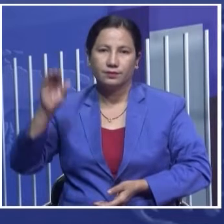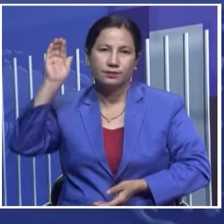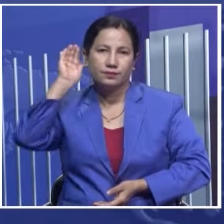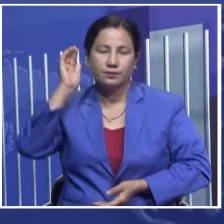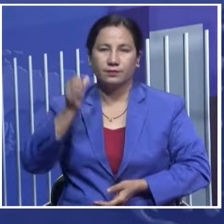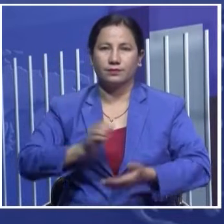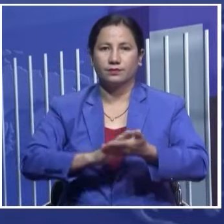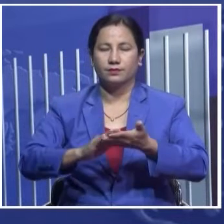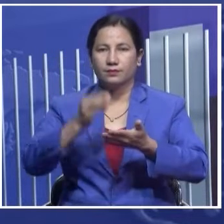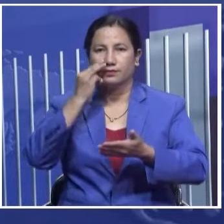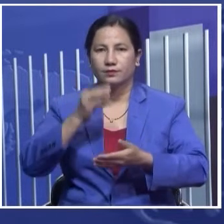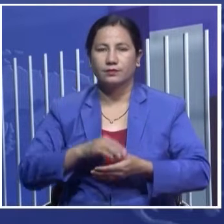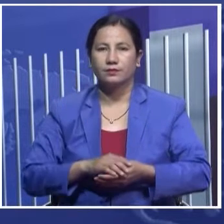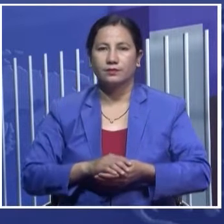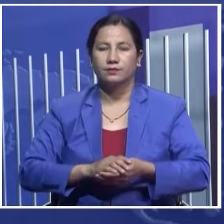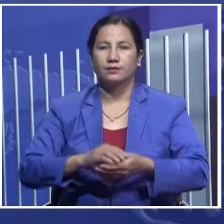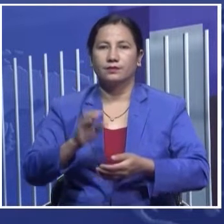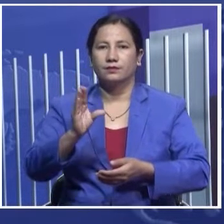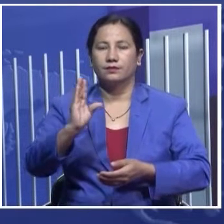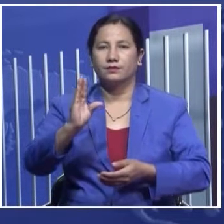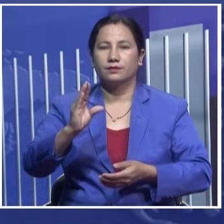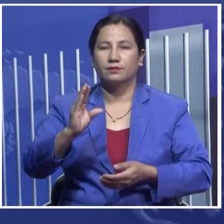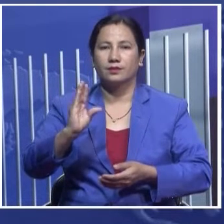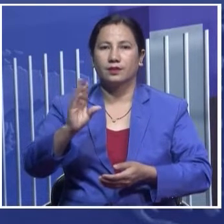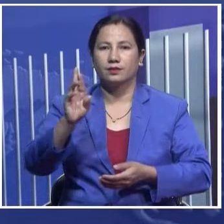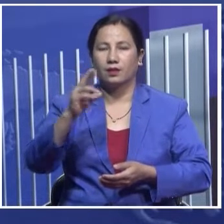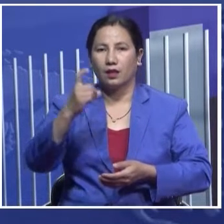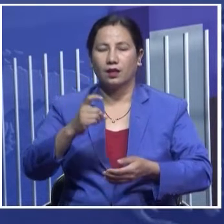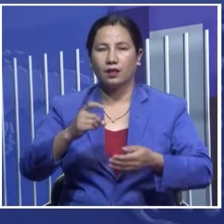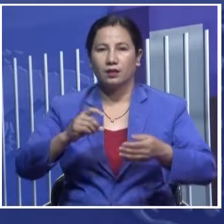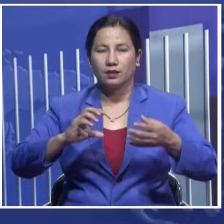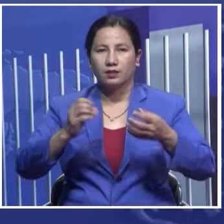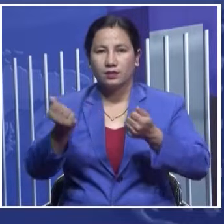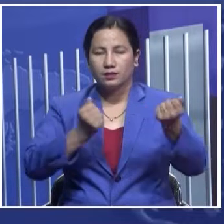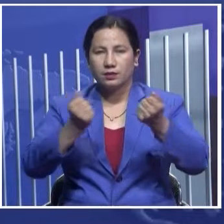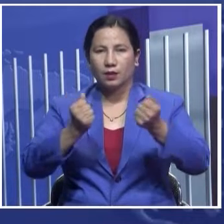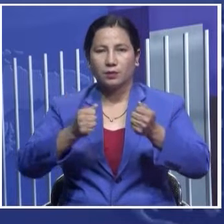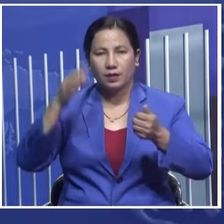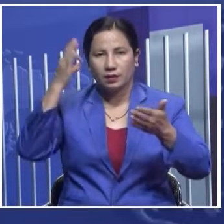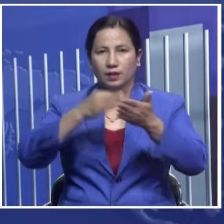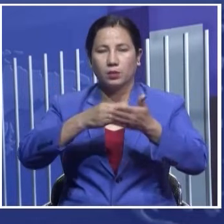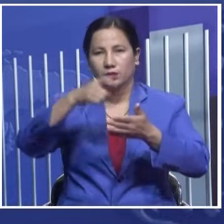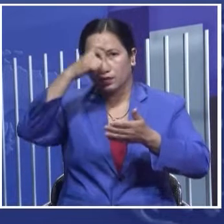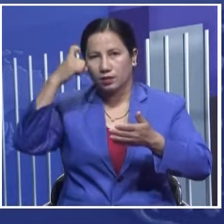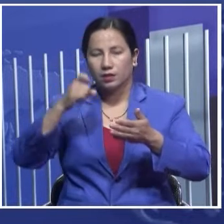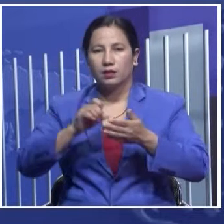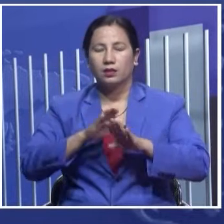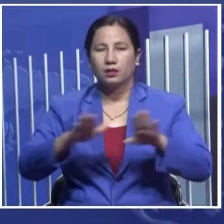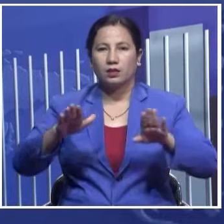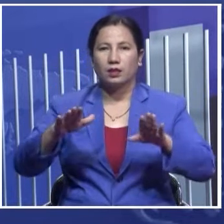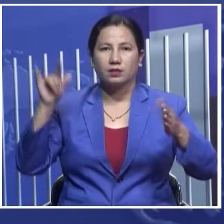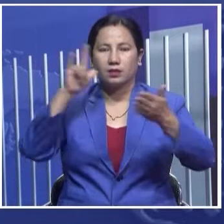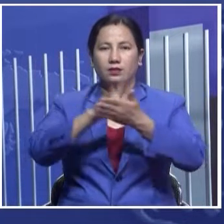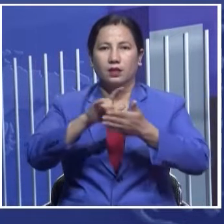समाचार अब विस्तारमा। एयर ट्राफिक जामलाई ध्यानमा राख्दै गत वैशाख 15 गतेदेखि तराईका 6 क्षेत्रीय विमानस्थलमा